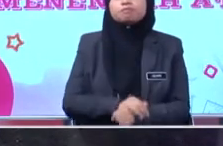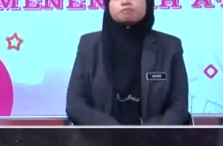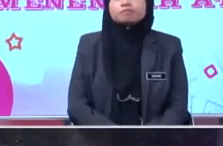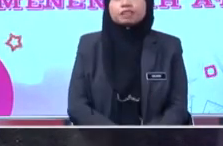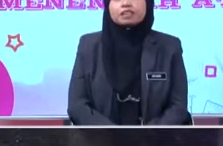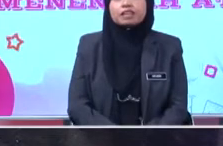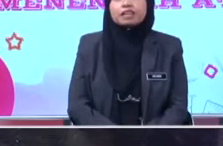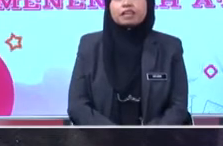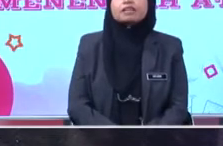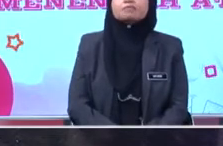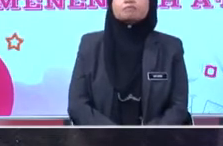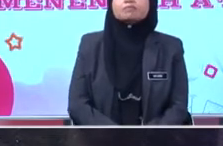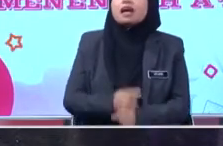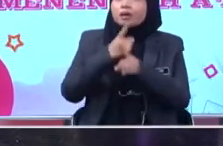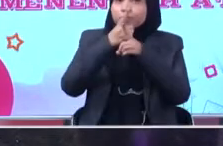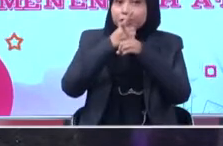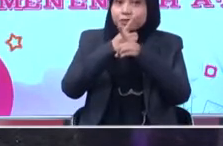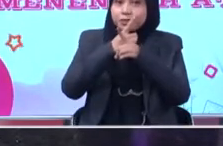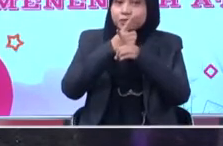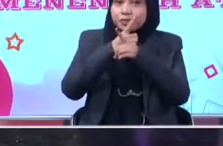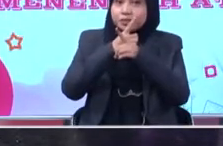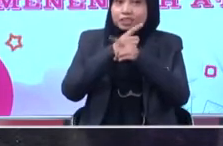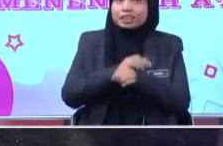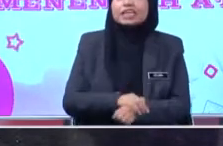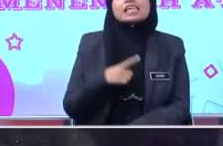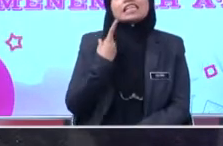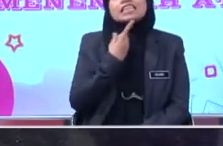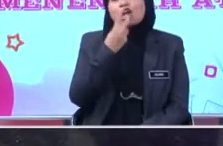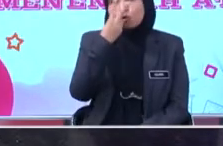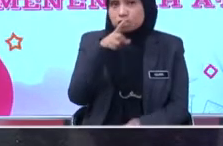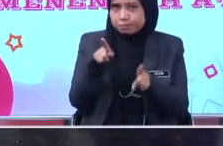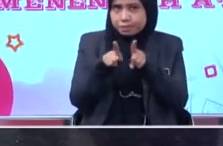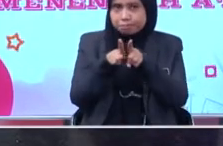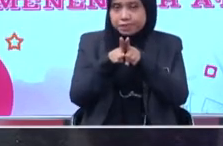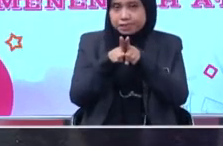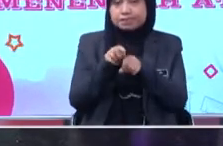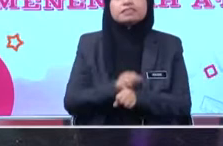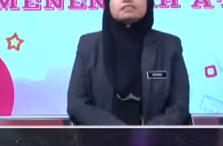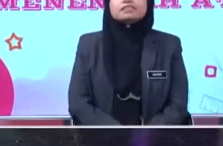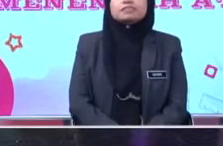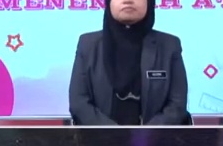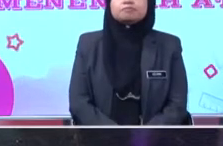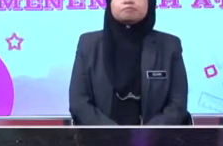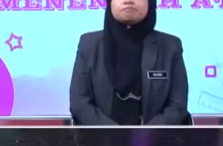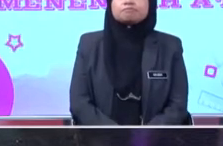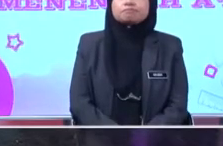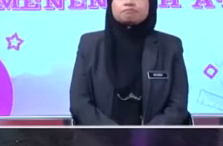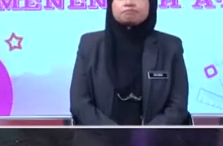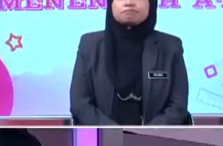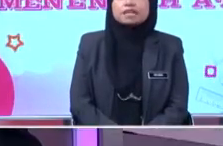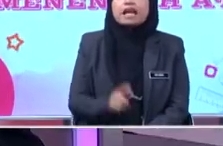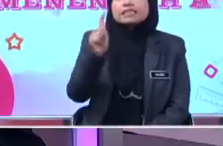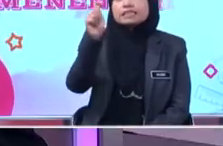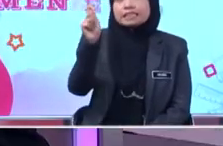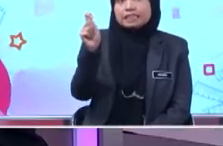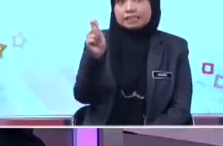ah bila kita tahu betul ketidak Euro huruf